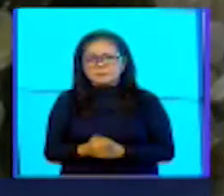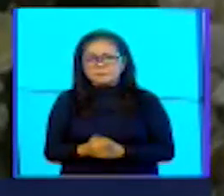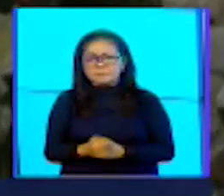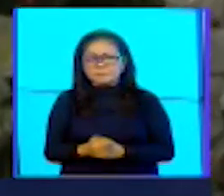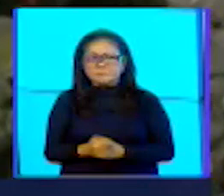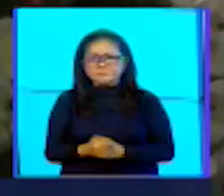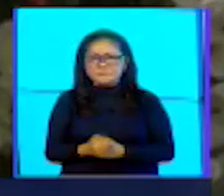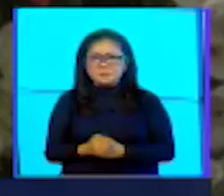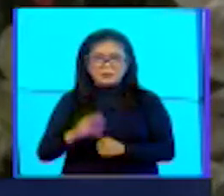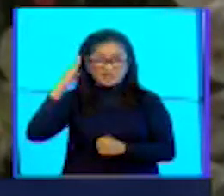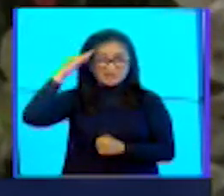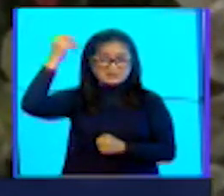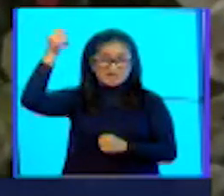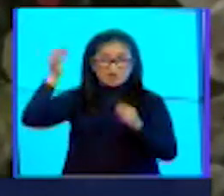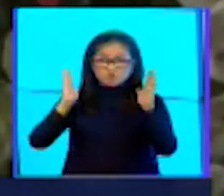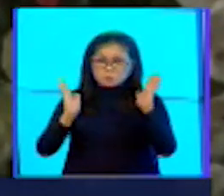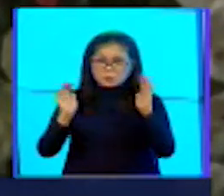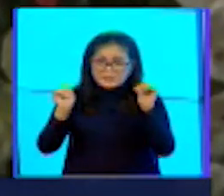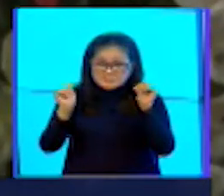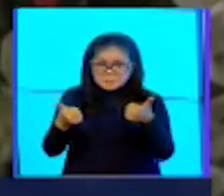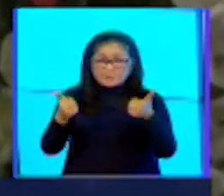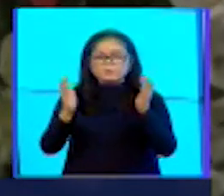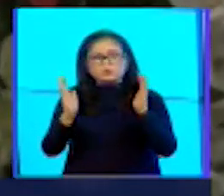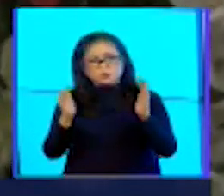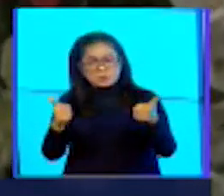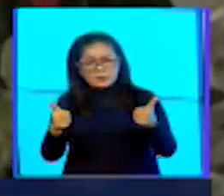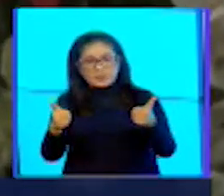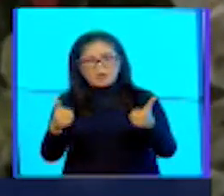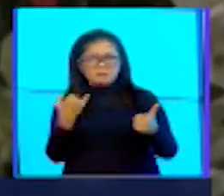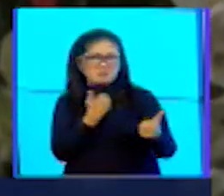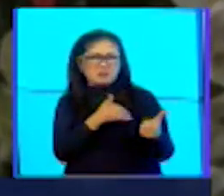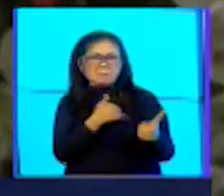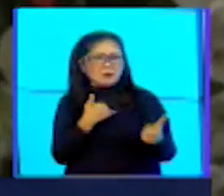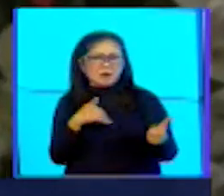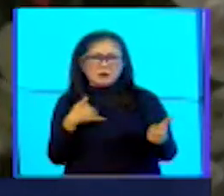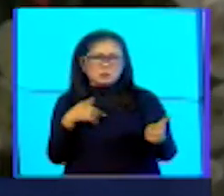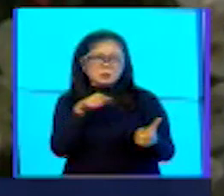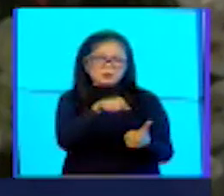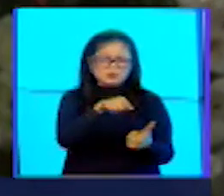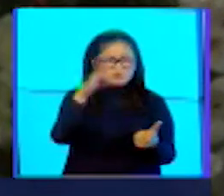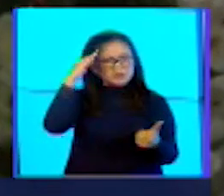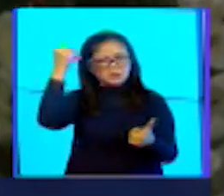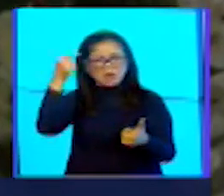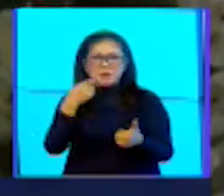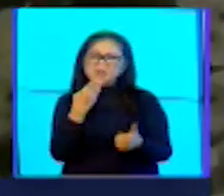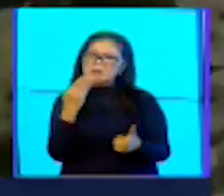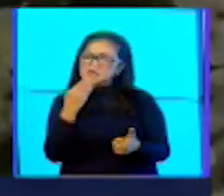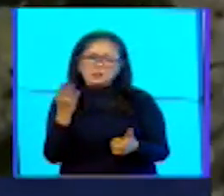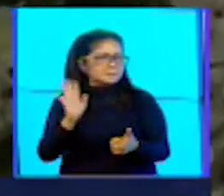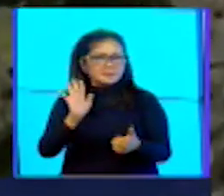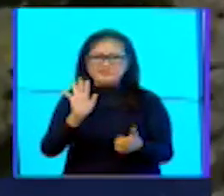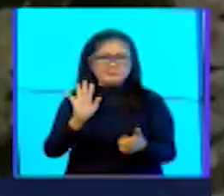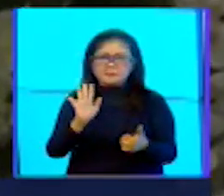punya rencana-rencana. Saya tidak ingin mengintervensi apa rencana mereka. Tidak